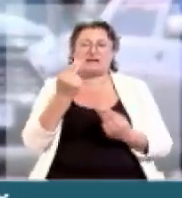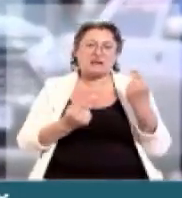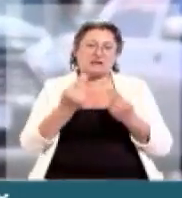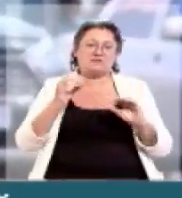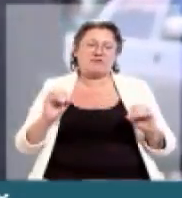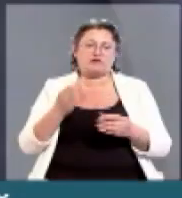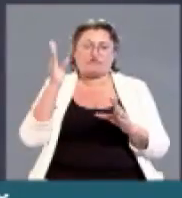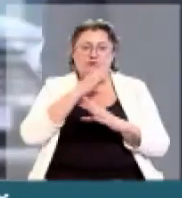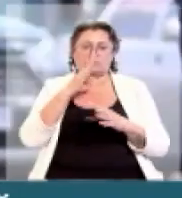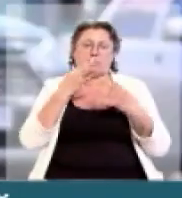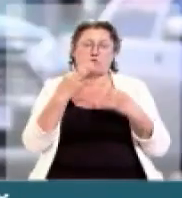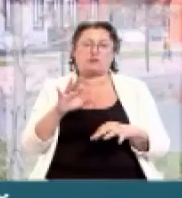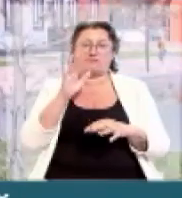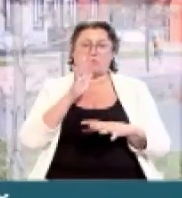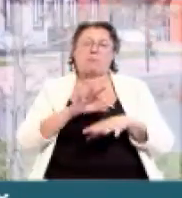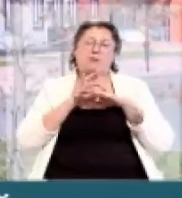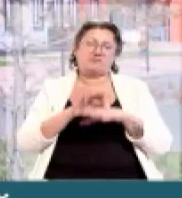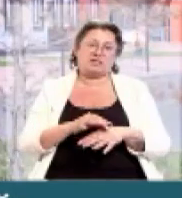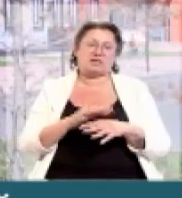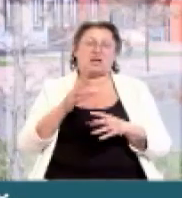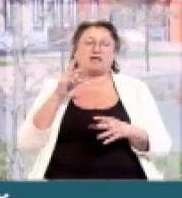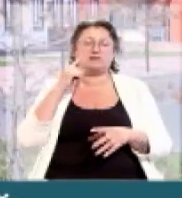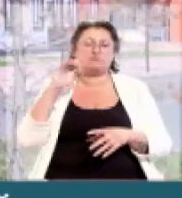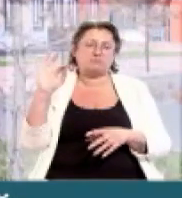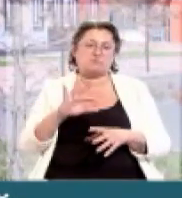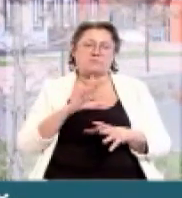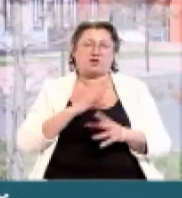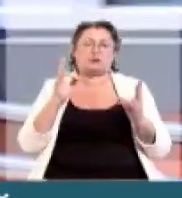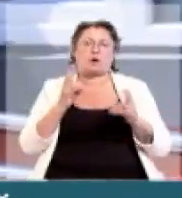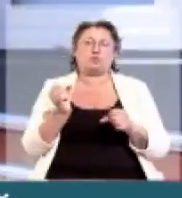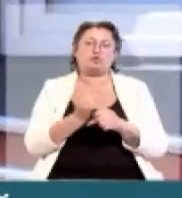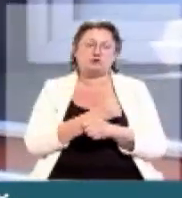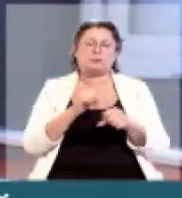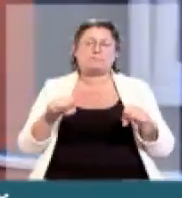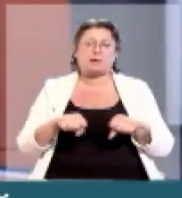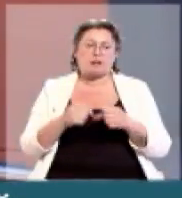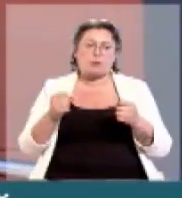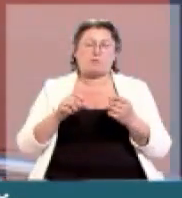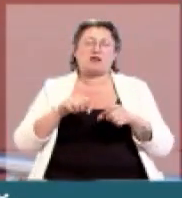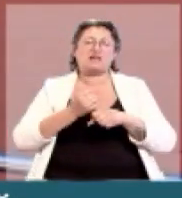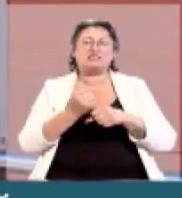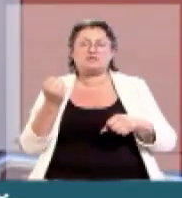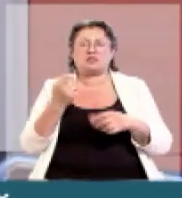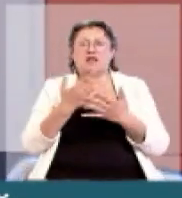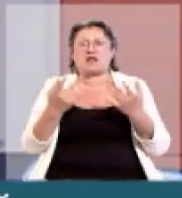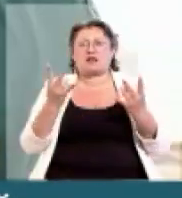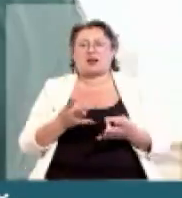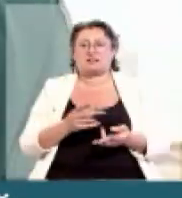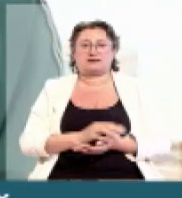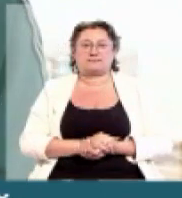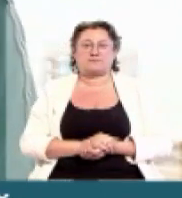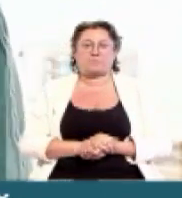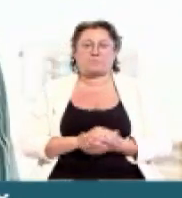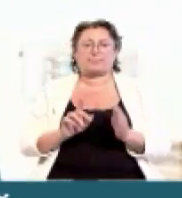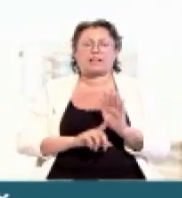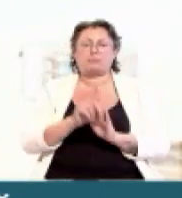свежем воздухе и свободное времяпрепровождение нередко заканчиваются ушибами, переломами, растяжениями и ранами. С